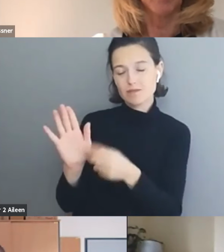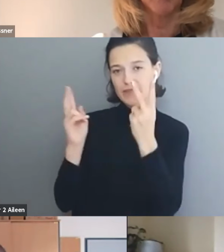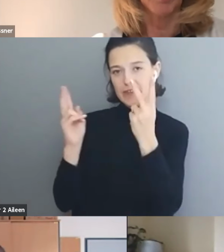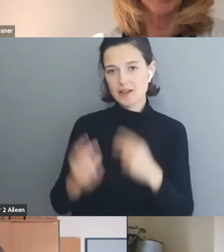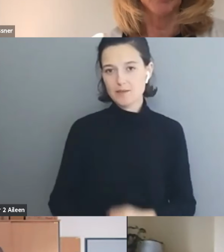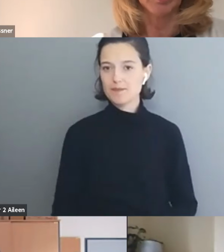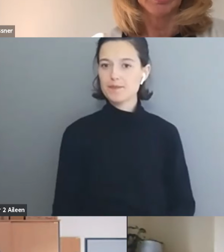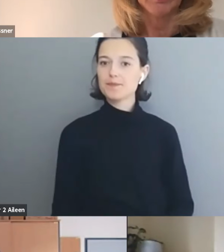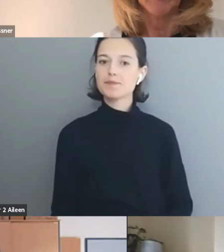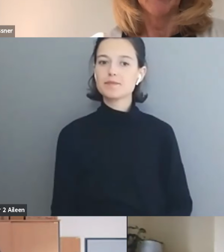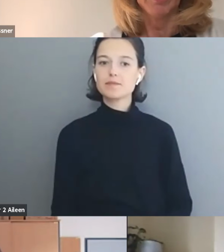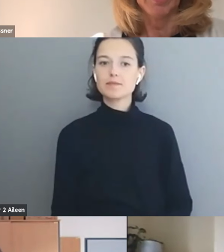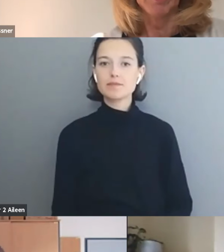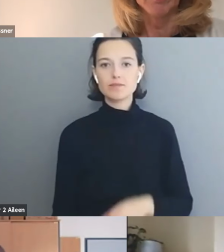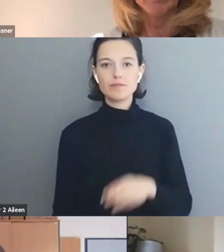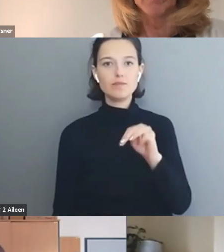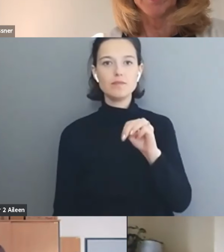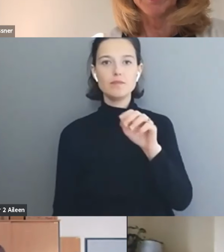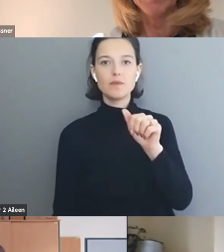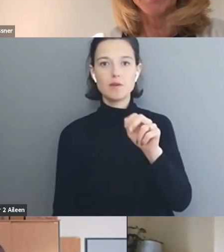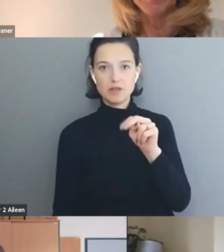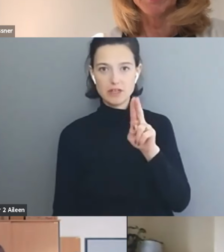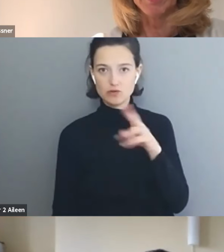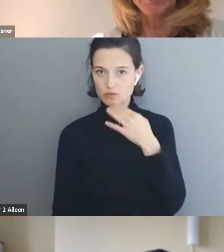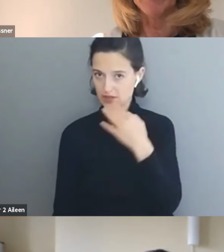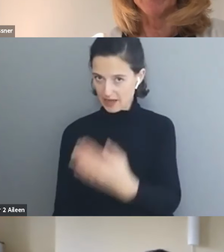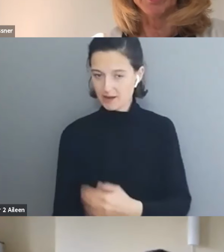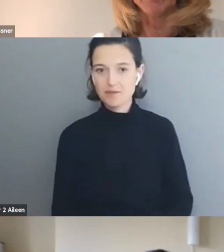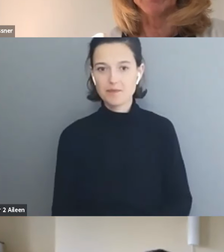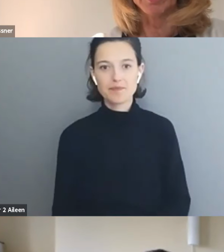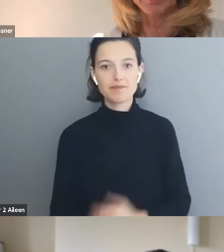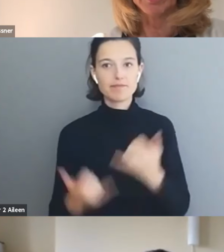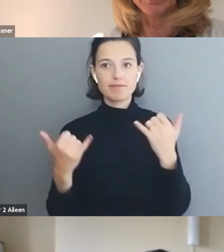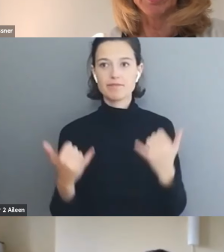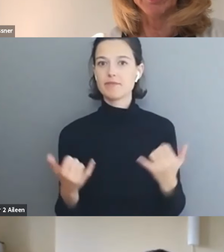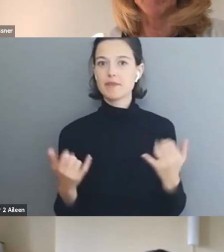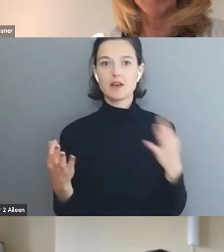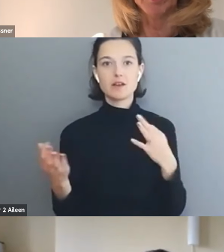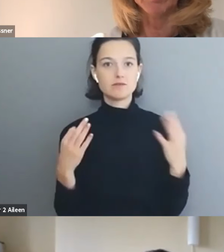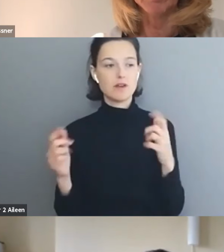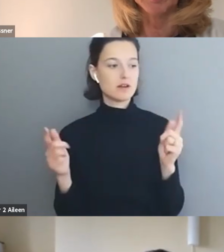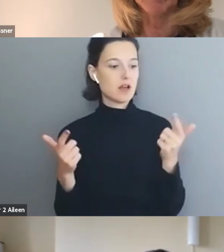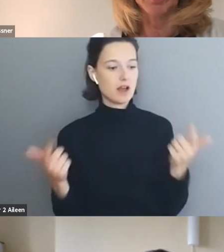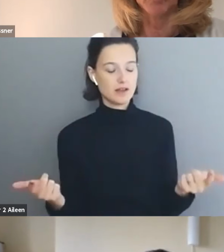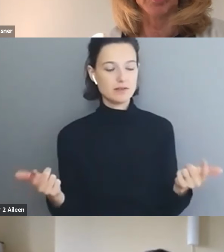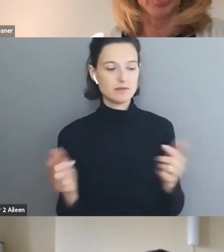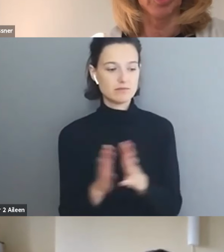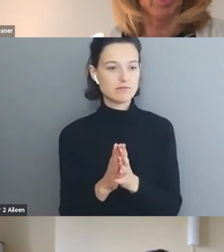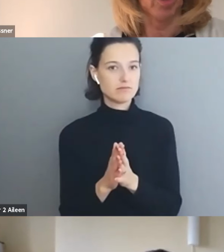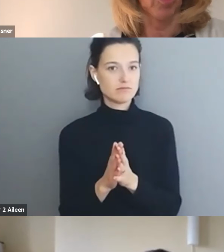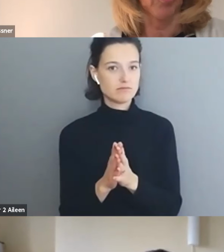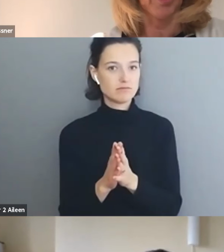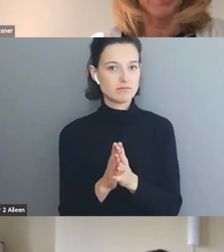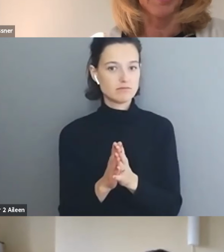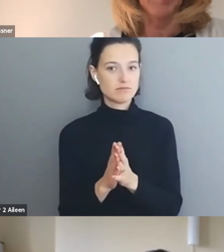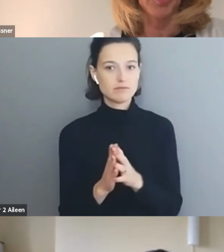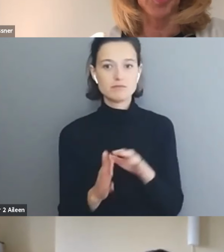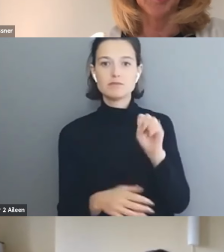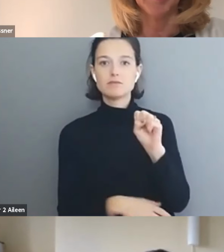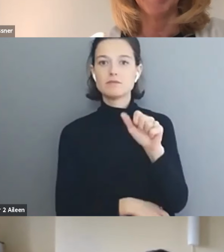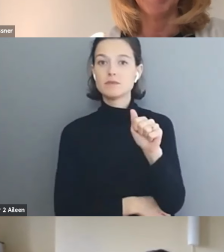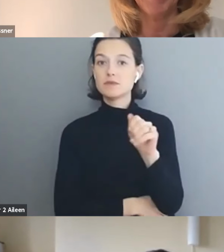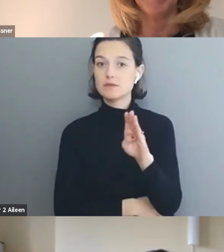Danke dir auch, Manu. Wir haben jetzt, soweit ich sehe, keine weiteren Fragen hier im Moment. Sabine, du hattest auch noch Fragen